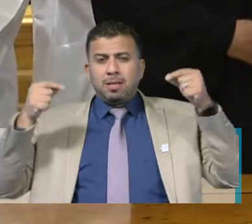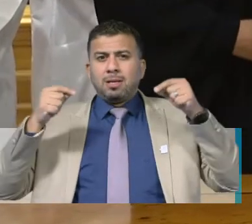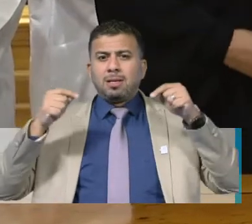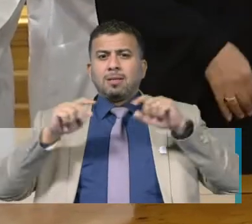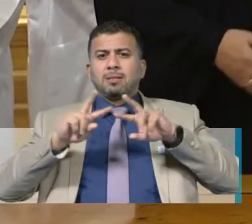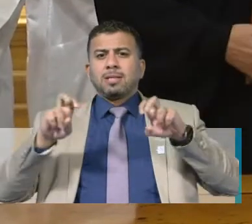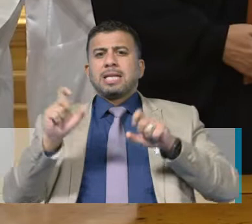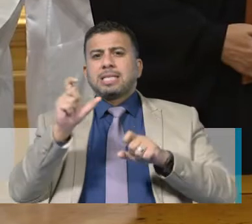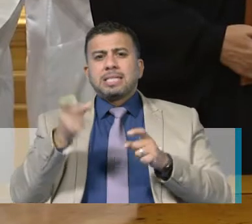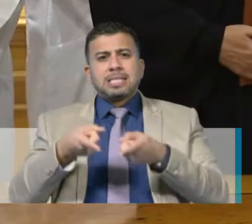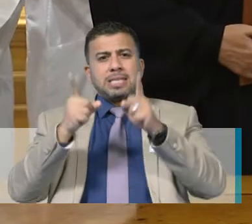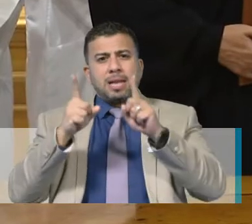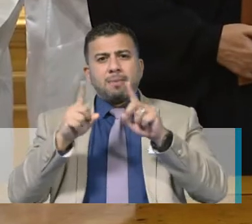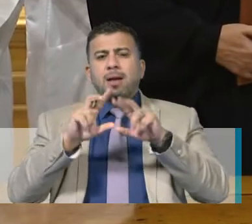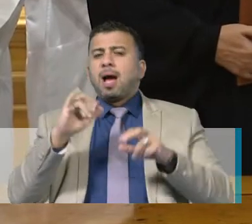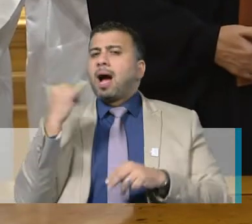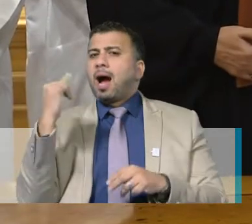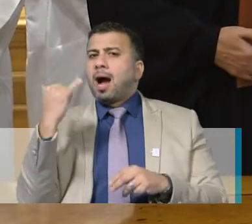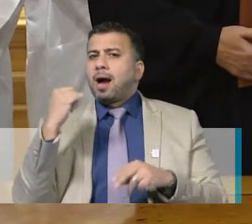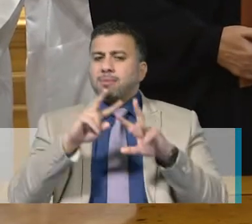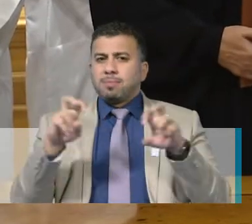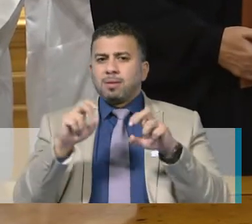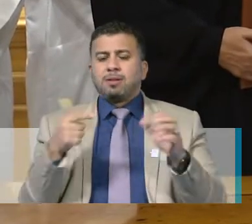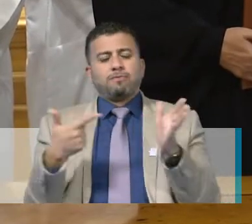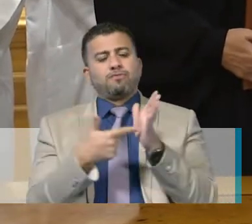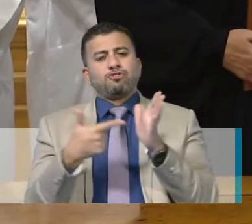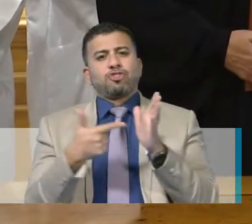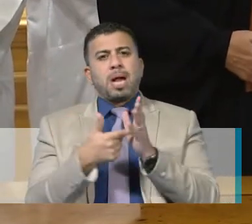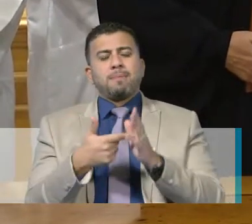الدراسات الإسلامية والدراسات العربية في الجامعات،